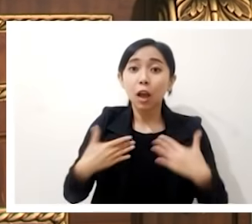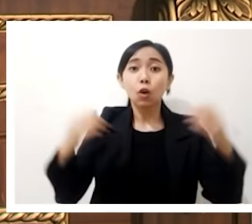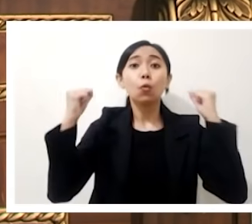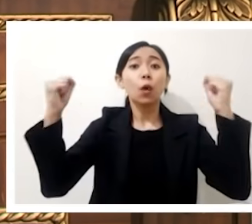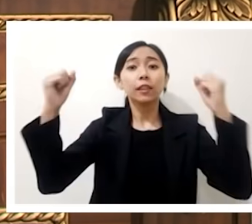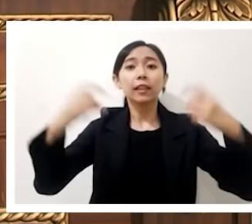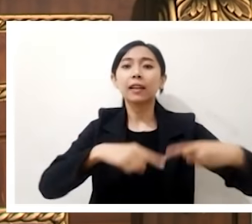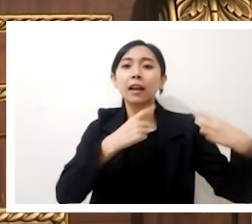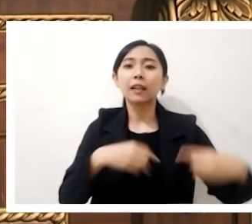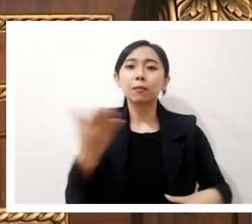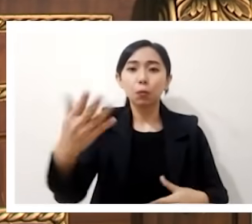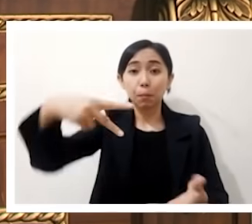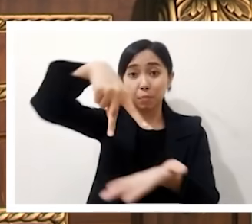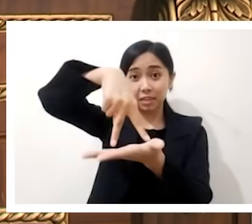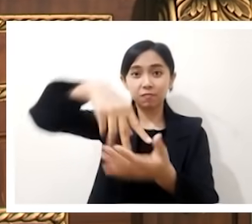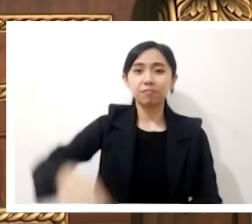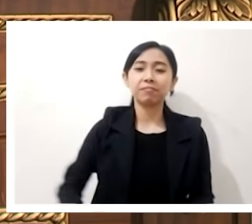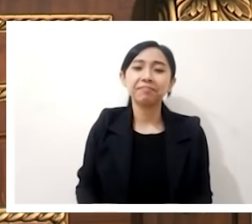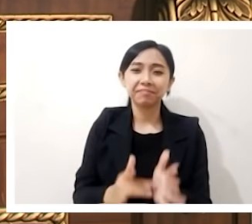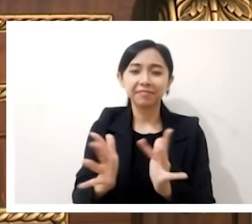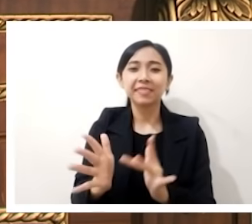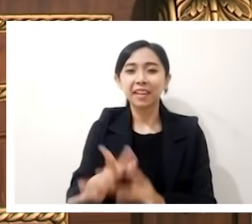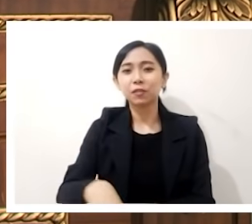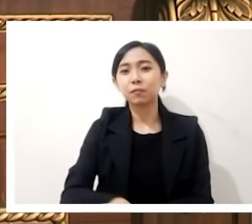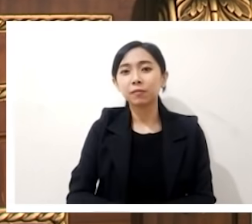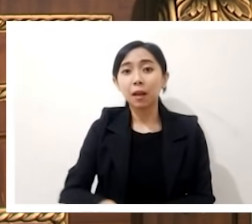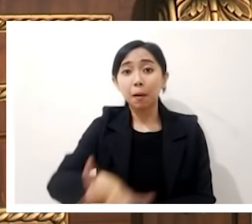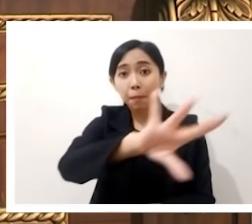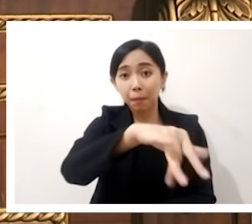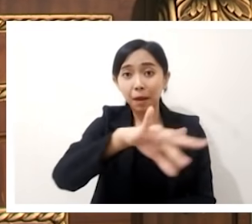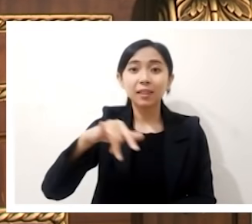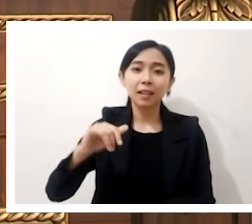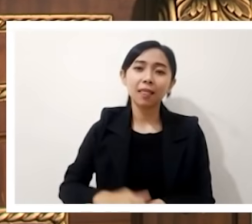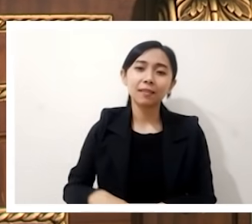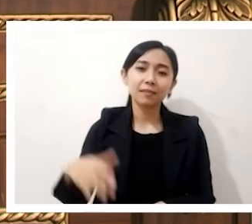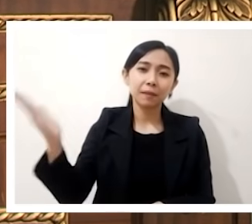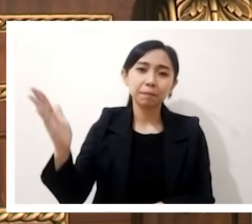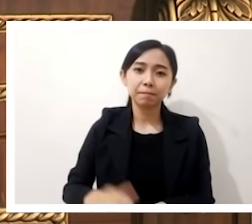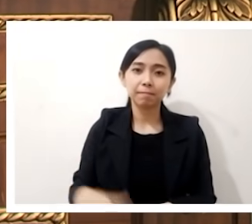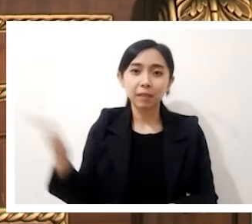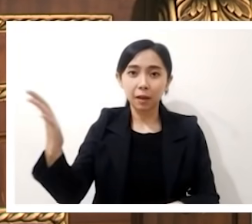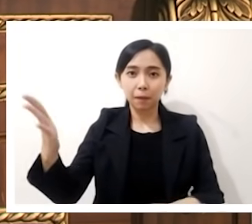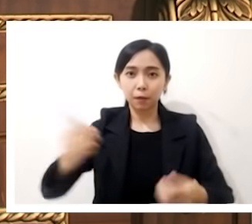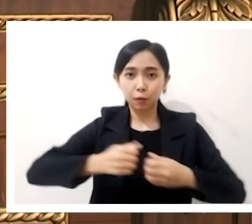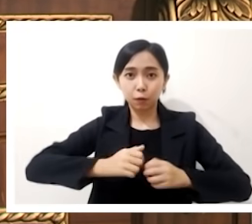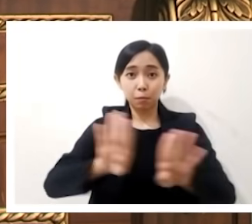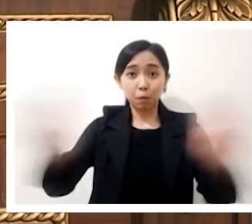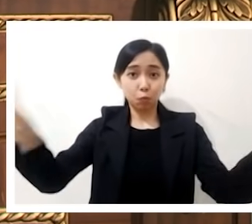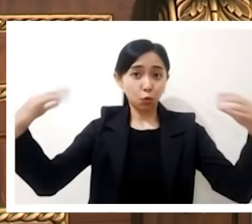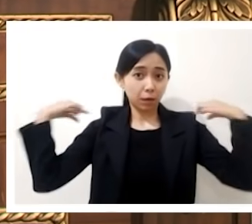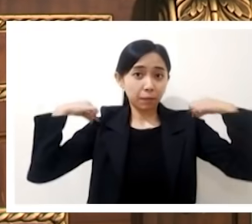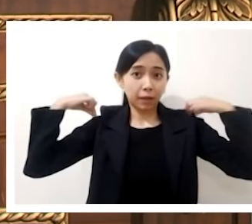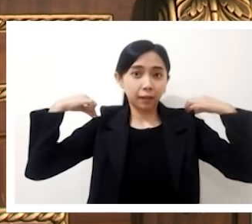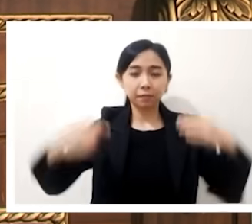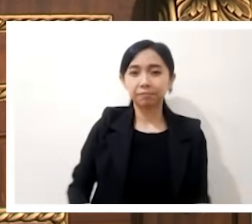kepadanya, "Kuatkan hatimu, berdirilah." Ia memanggil engkau. Lalu ia menanggalkan